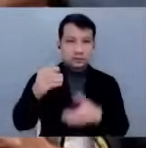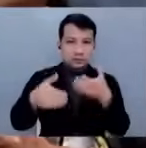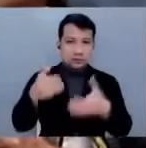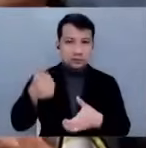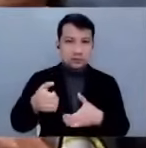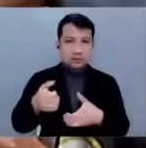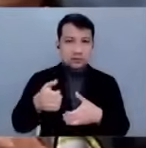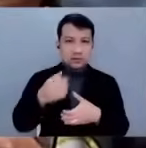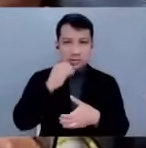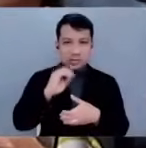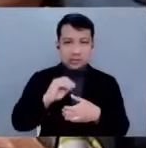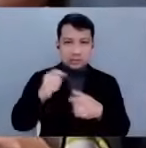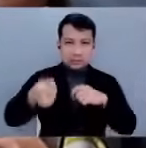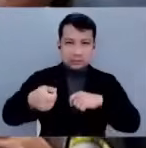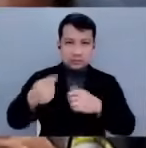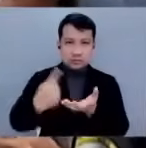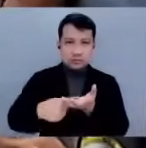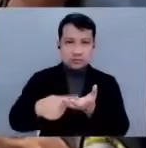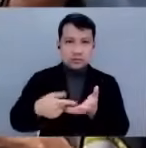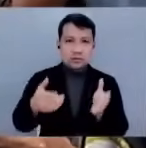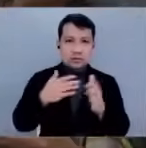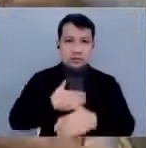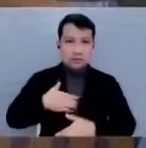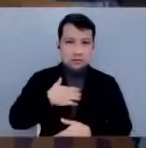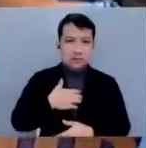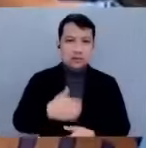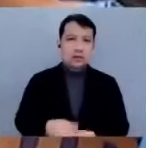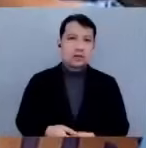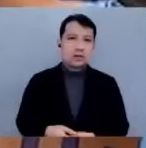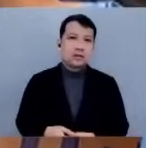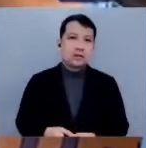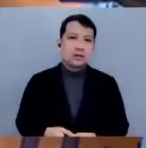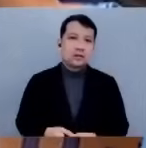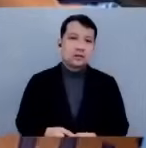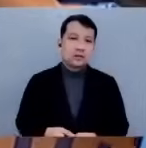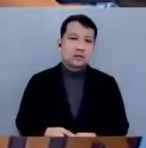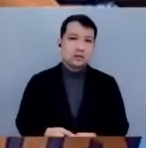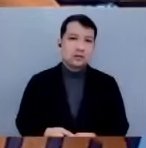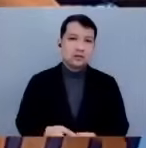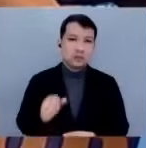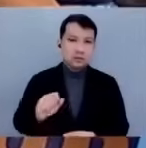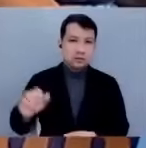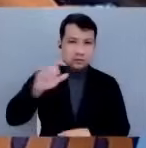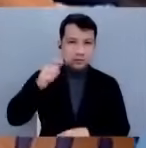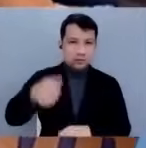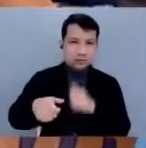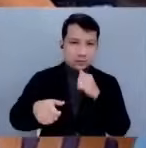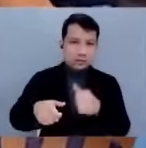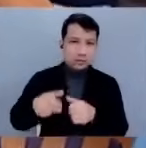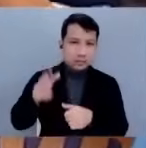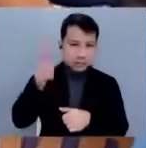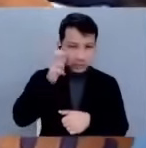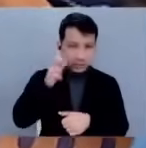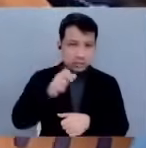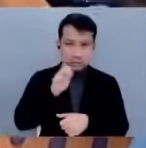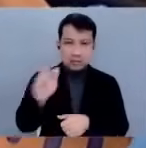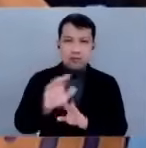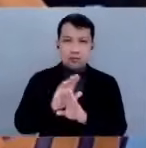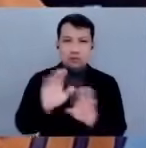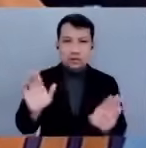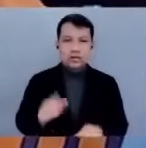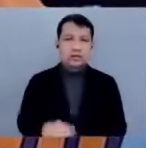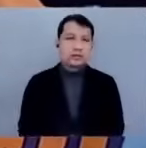arguments para dinggin ang kanilang hinaing. Sa ating Korte Suprema, huwag tayong magpingi-pingihan. Huwag